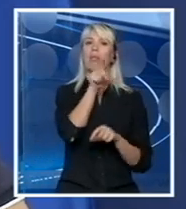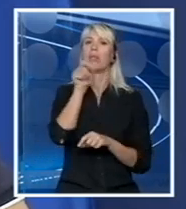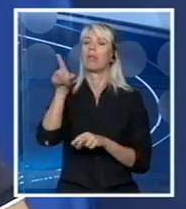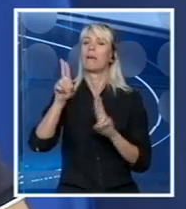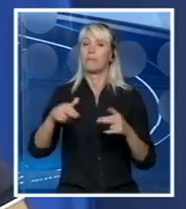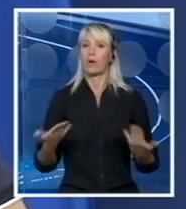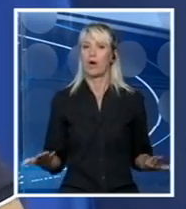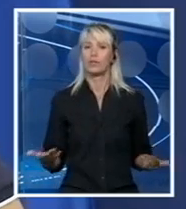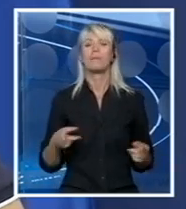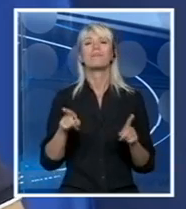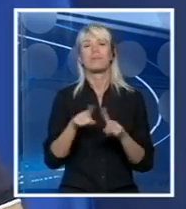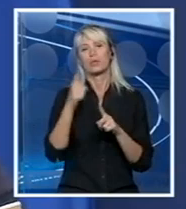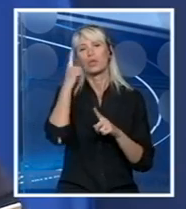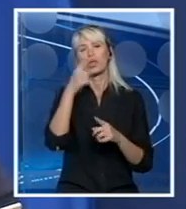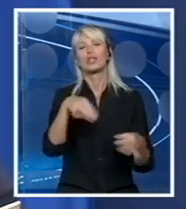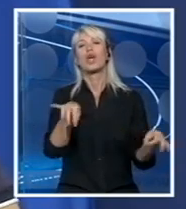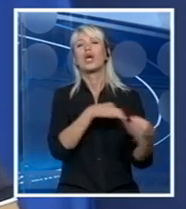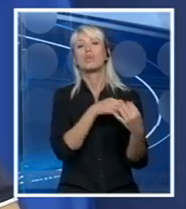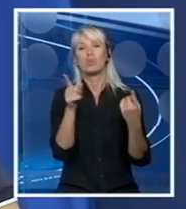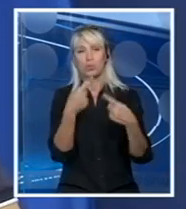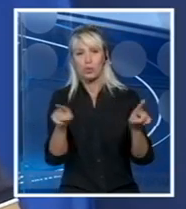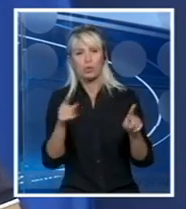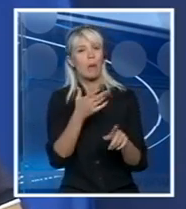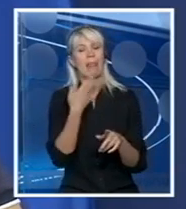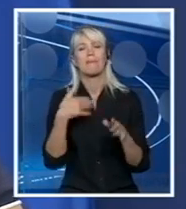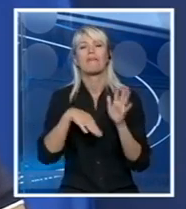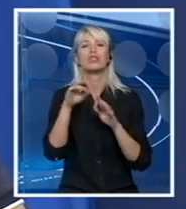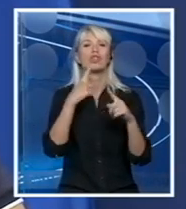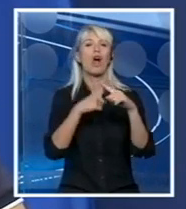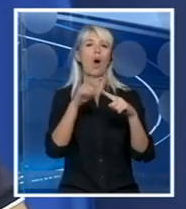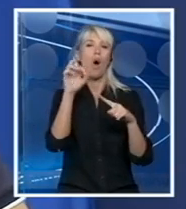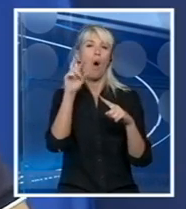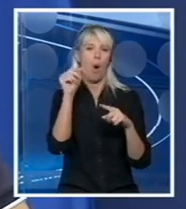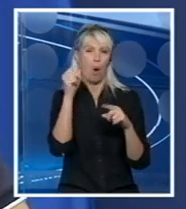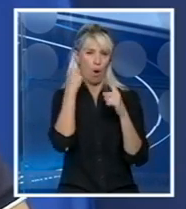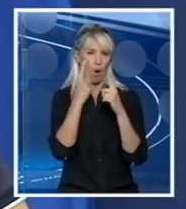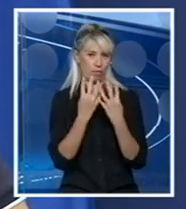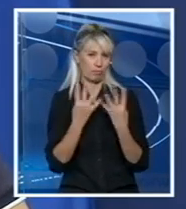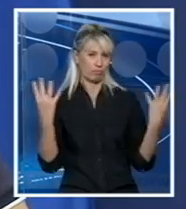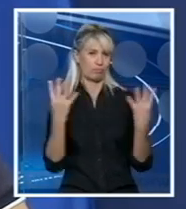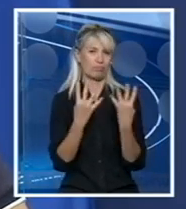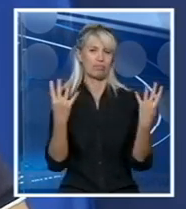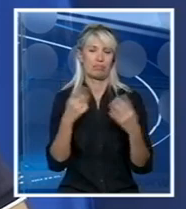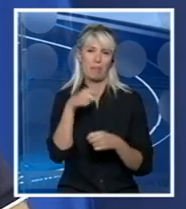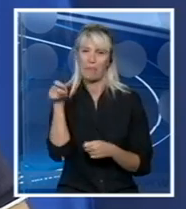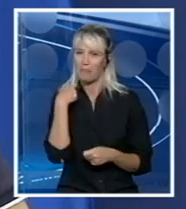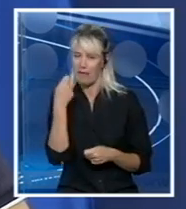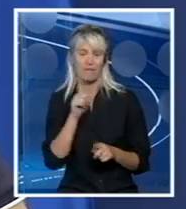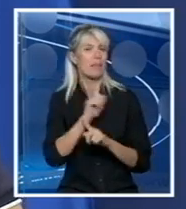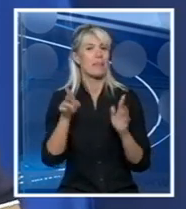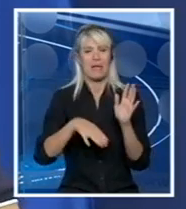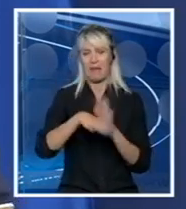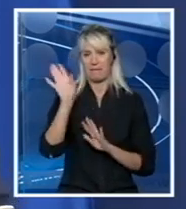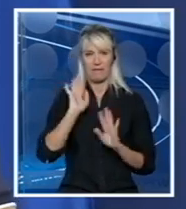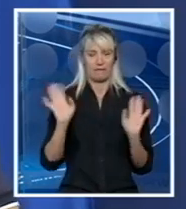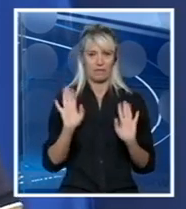prilikom muzičkog, nema pevanja u horu. Znači, to jednostavno treba potpuno izbeći. Nema